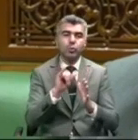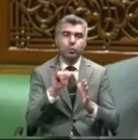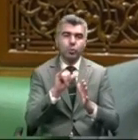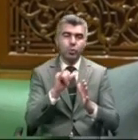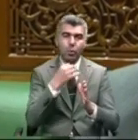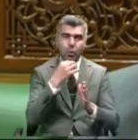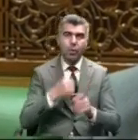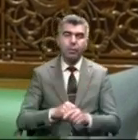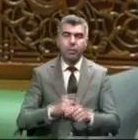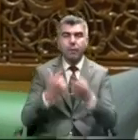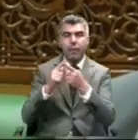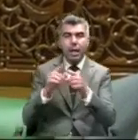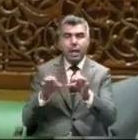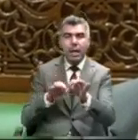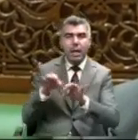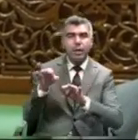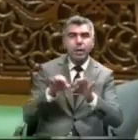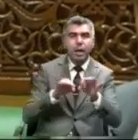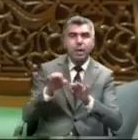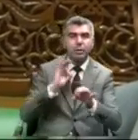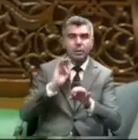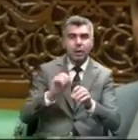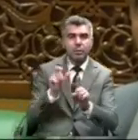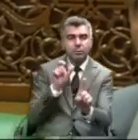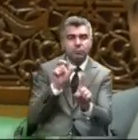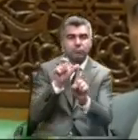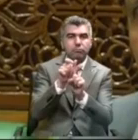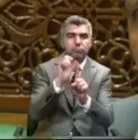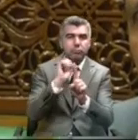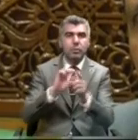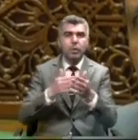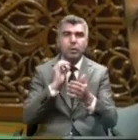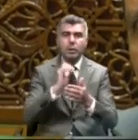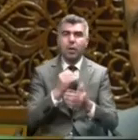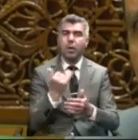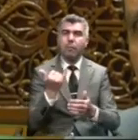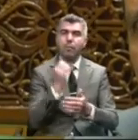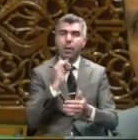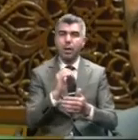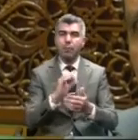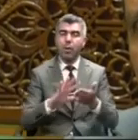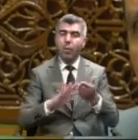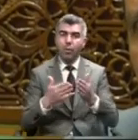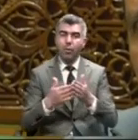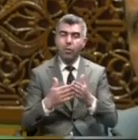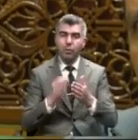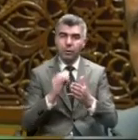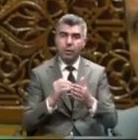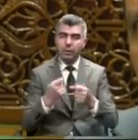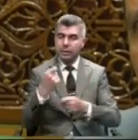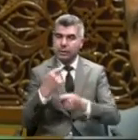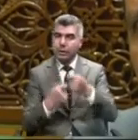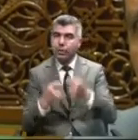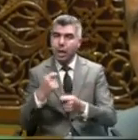واحد المجموعه ديال الاجراءات اللي الهدف ديالها هو حمايه المستهلك لانه هو الطرف الضعيف في العلاقه التجاريه